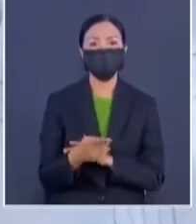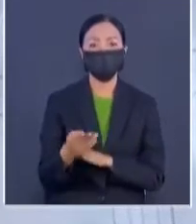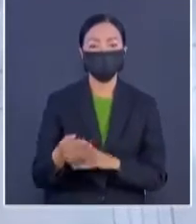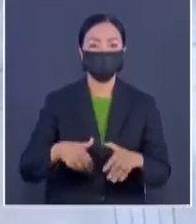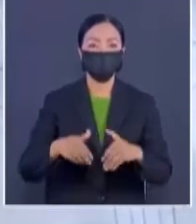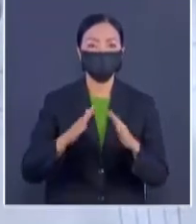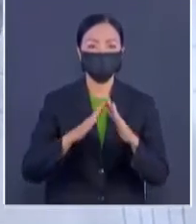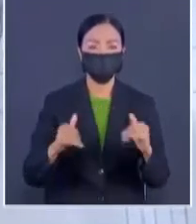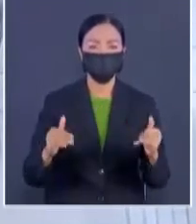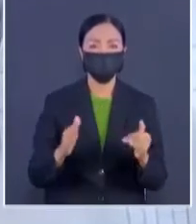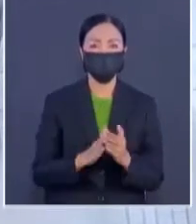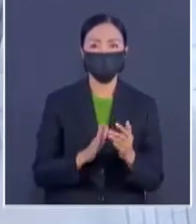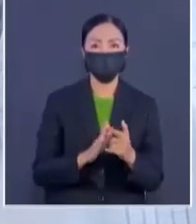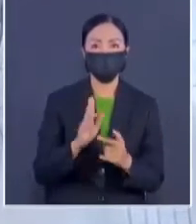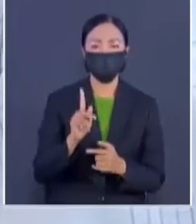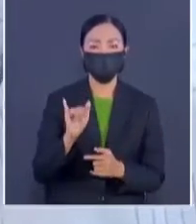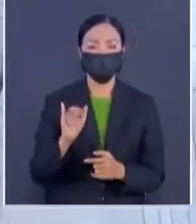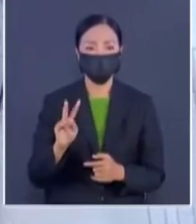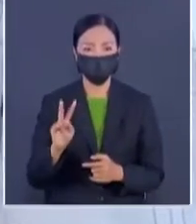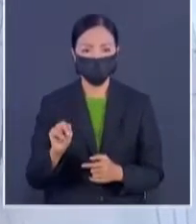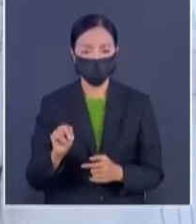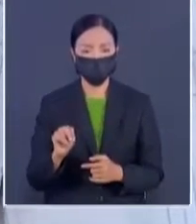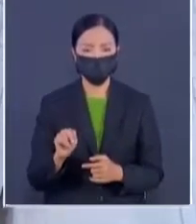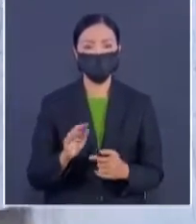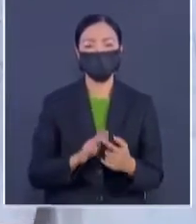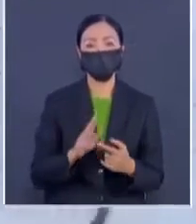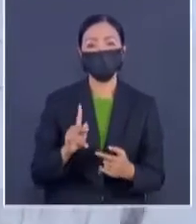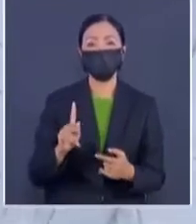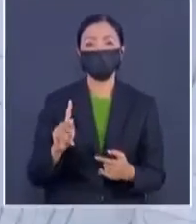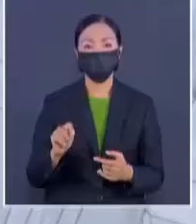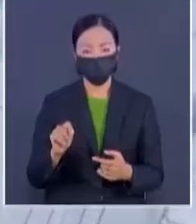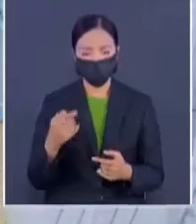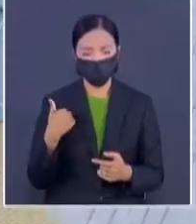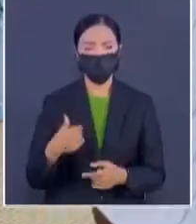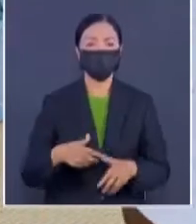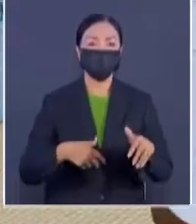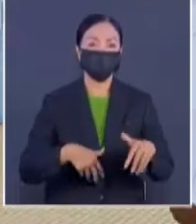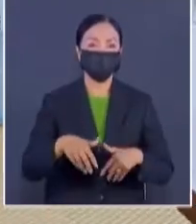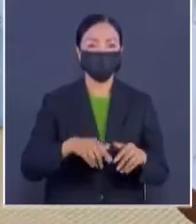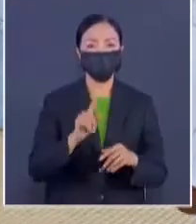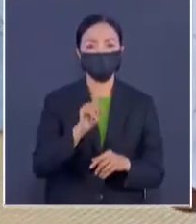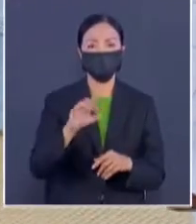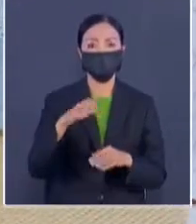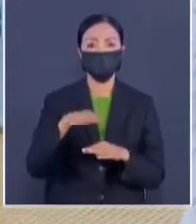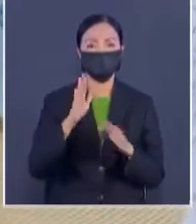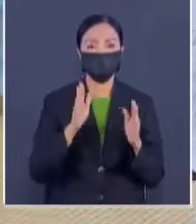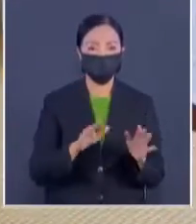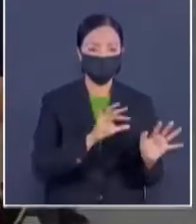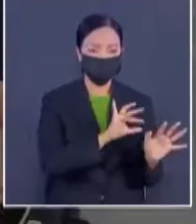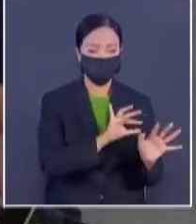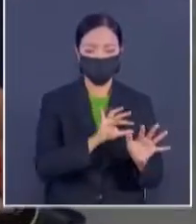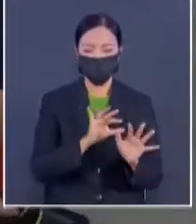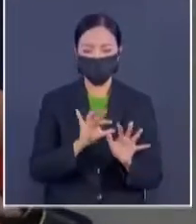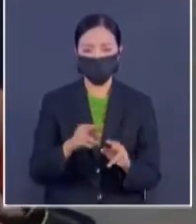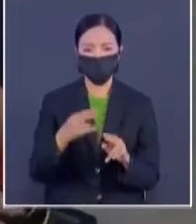ชุมชนวัดเขียนเขตตำบลบึงยี่โถอำเภอธัญบุรีปรากฏว่าก็มีชาวบ้านค่ะกว่า100คนเดินทางม